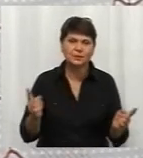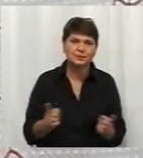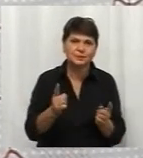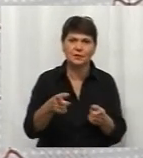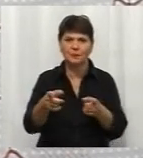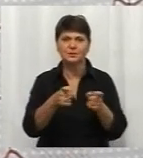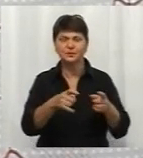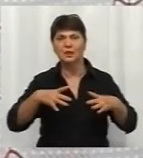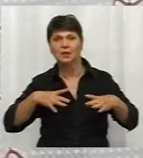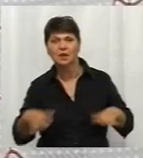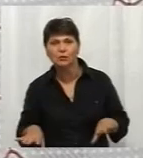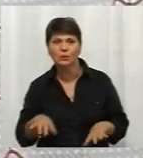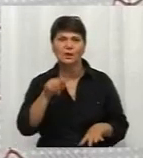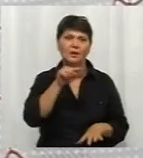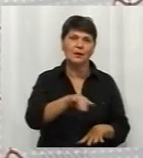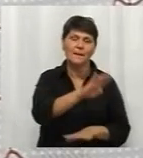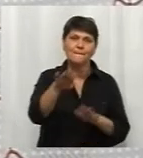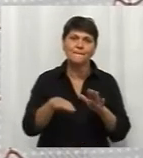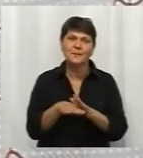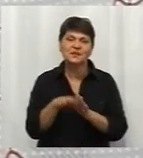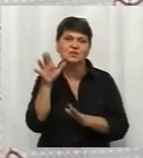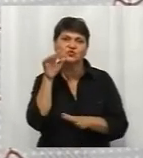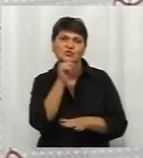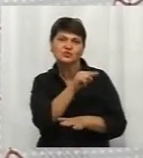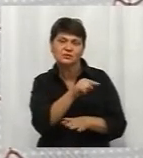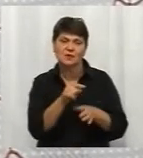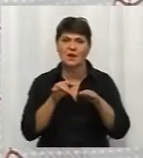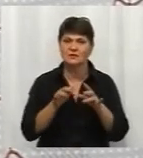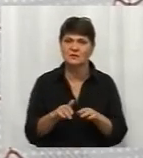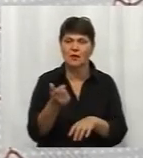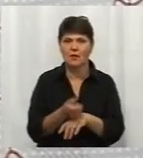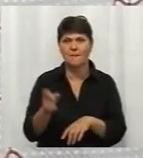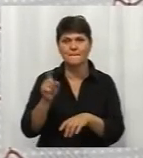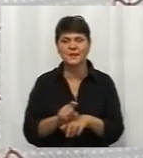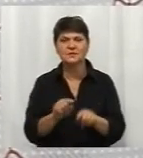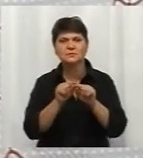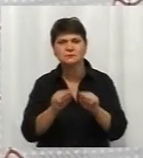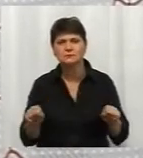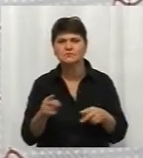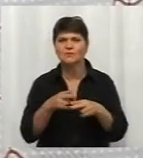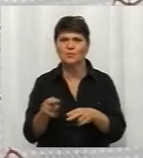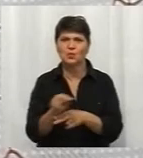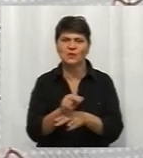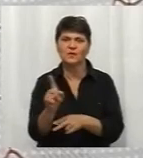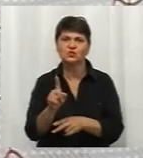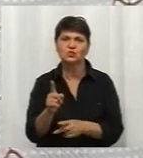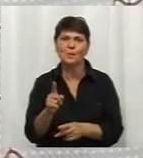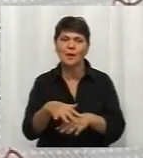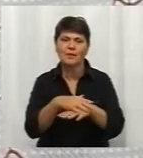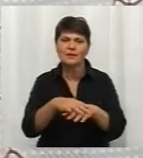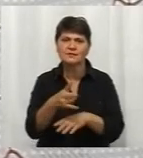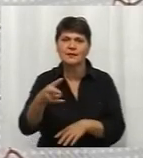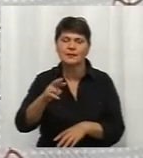притягнуто. Під час цих заходів проводиться більш пропаганда, профілактика, щоб донесення до населення,